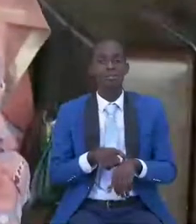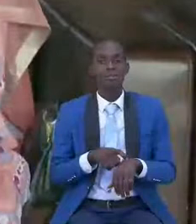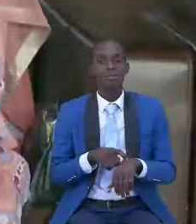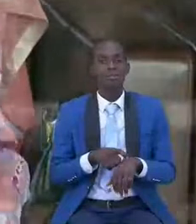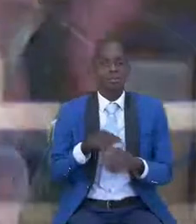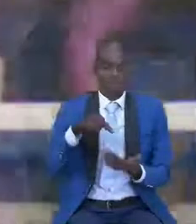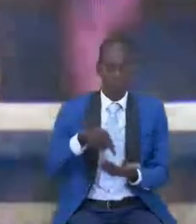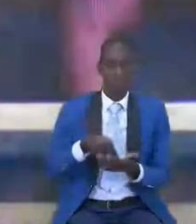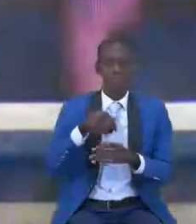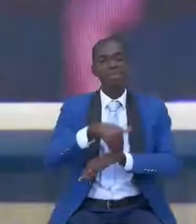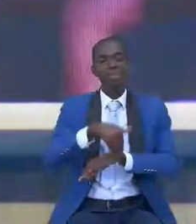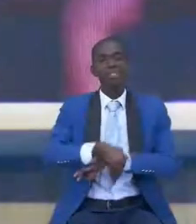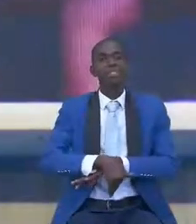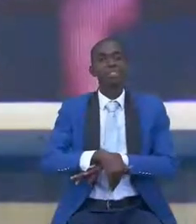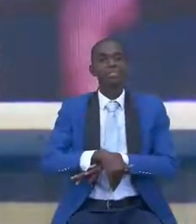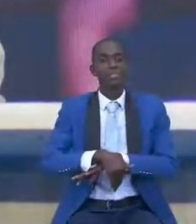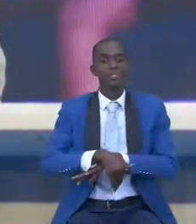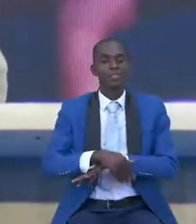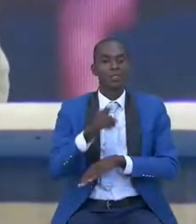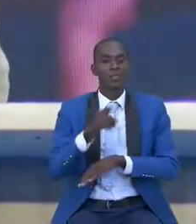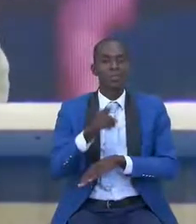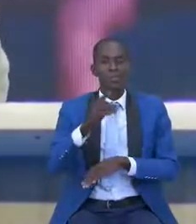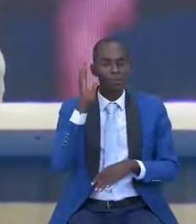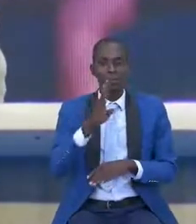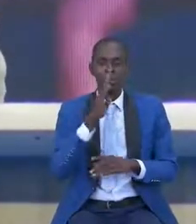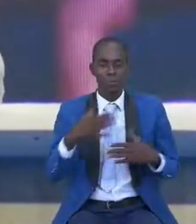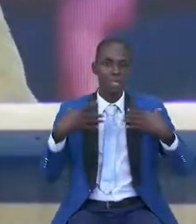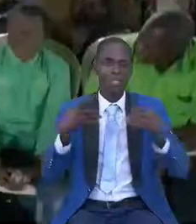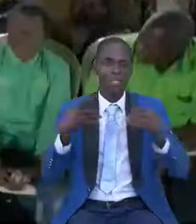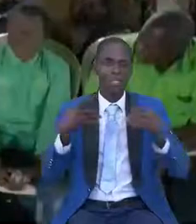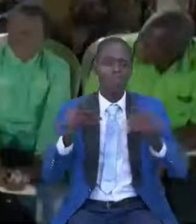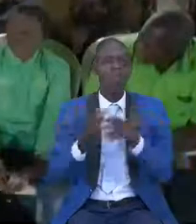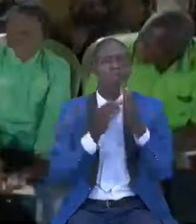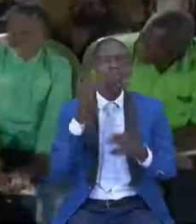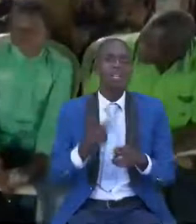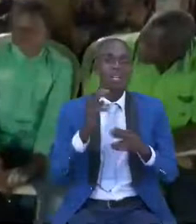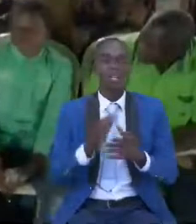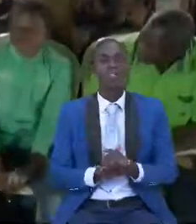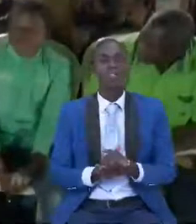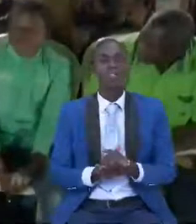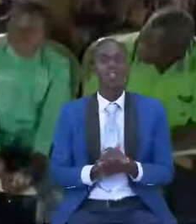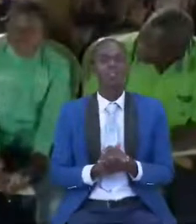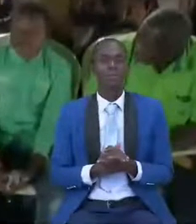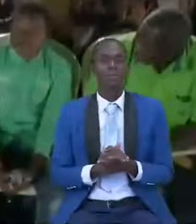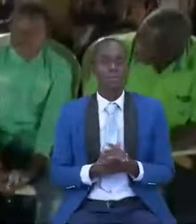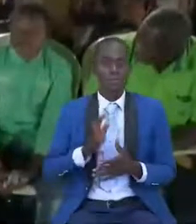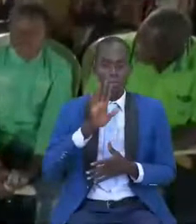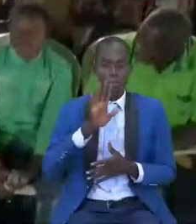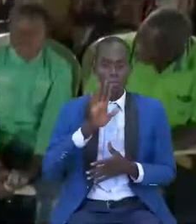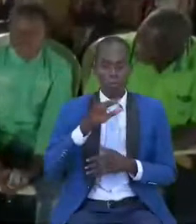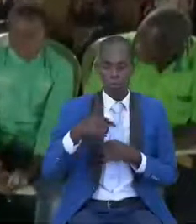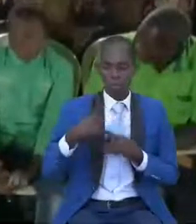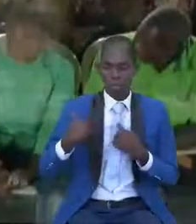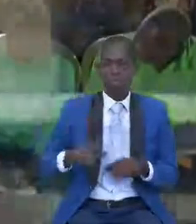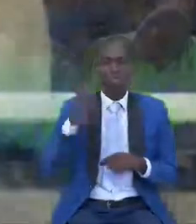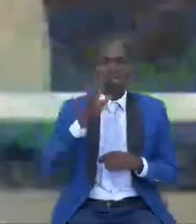7 heures. J'ai dit en ce moment, cette nuit, tu seras guéri au nom de